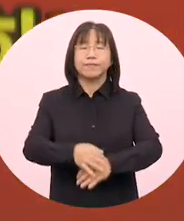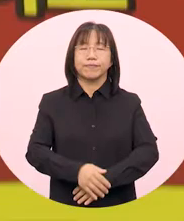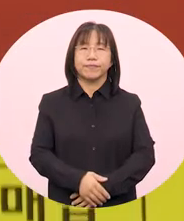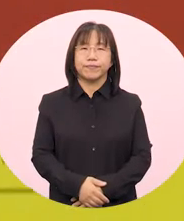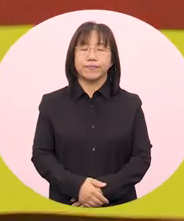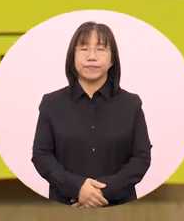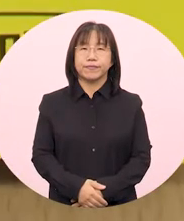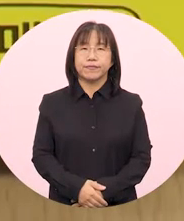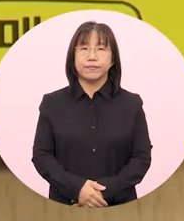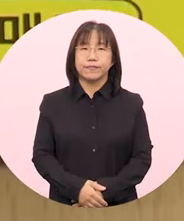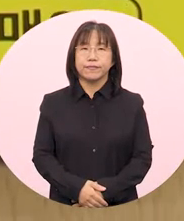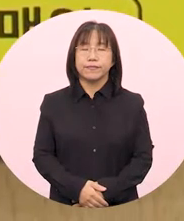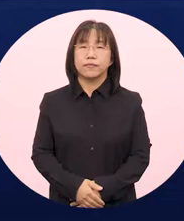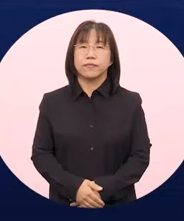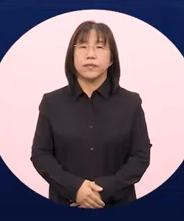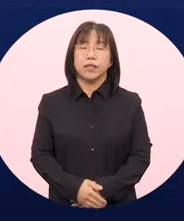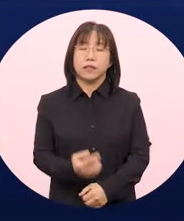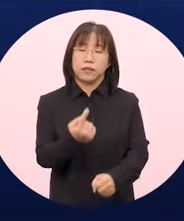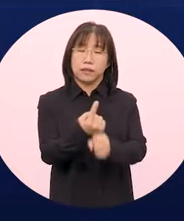방침입니다.